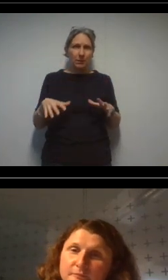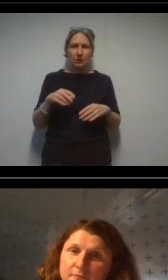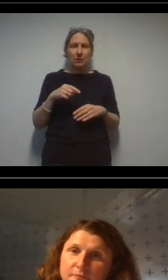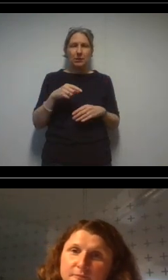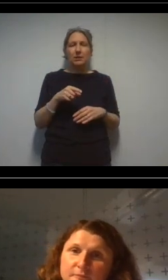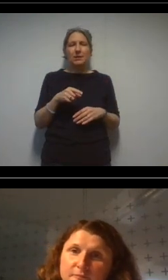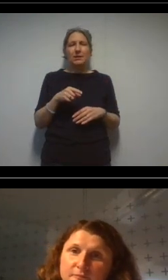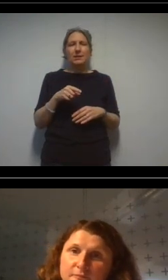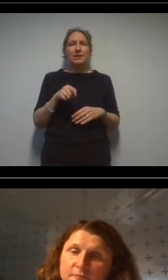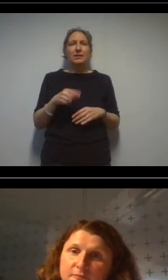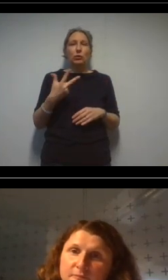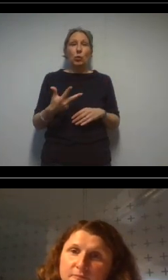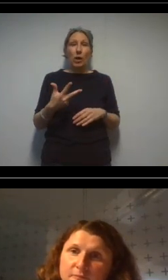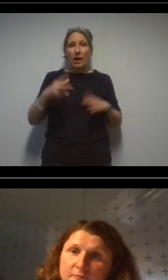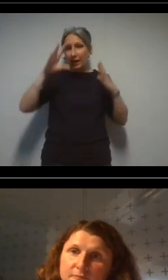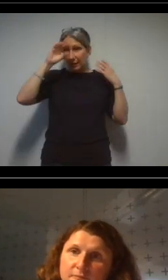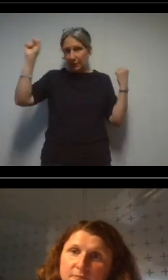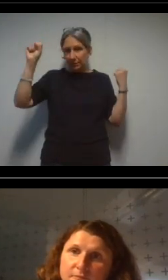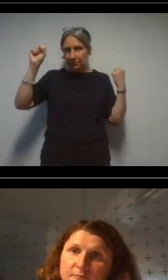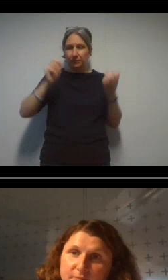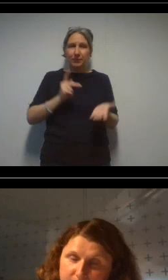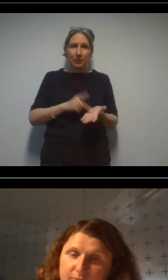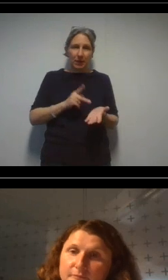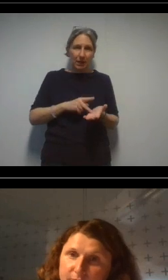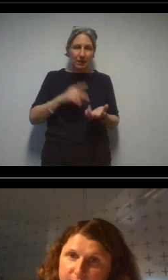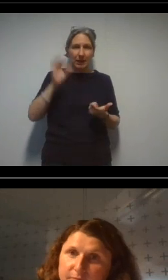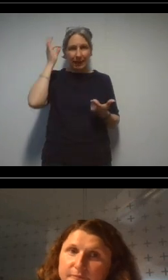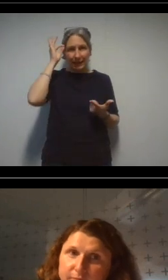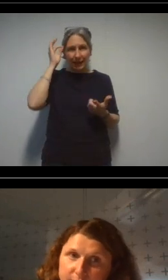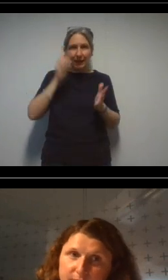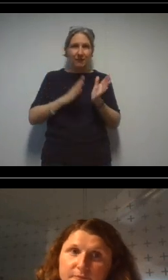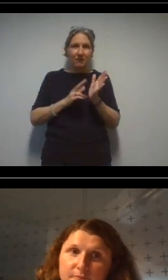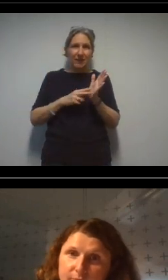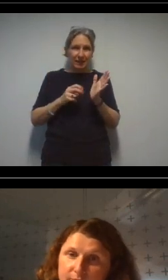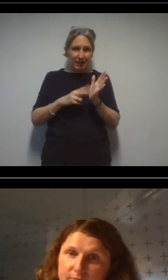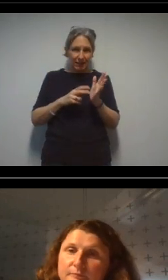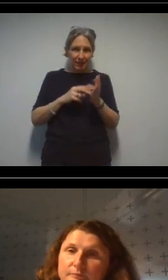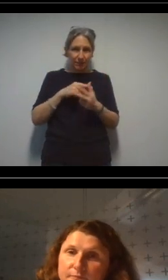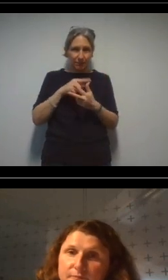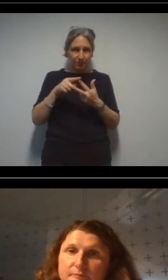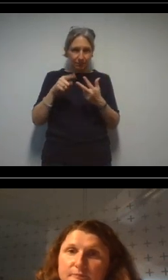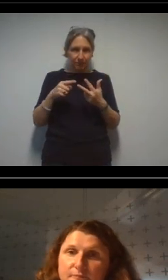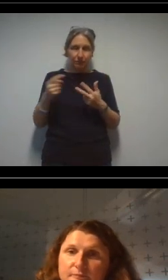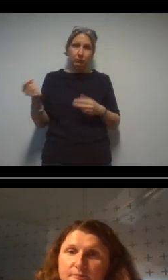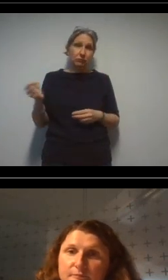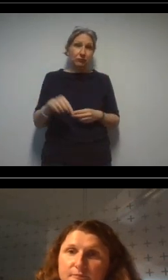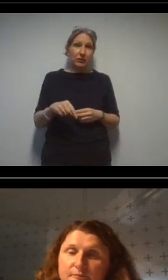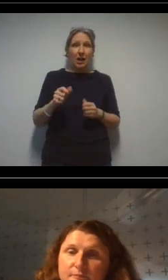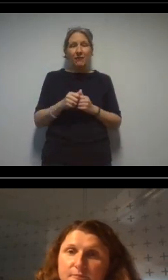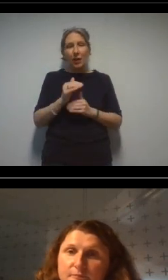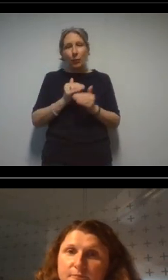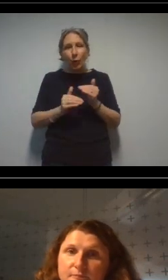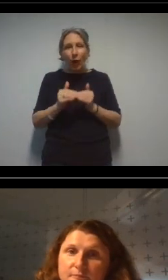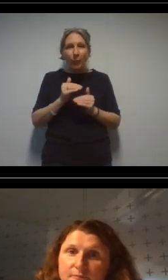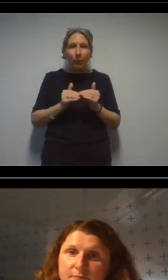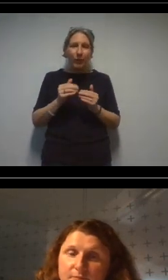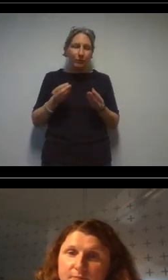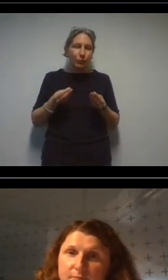c'était des trois académies, donc Paris, Créteil, Versailles, qui viennent avec voilà, leur petit programme. Quand ils arrivent, on leur